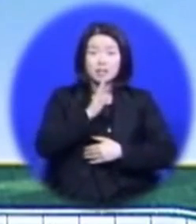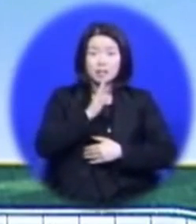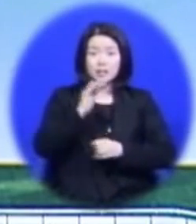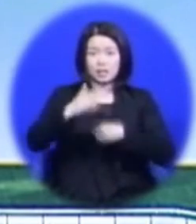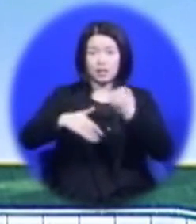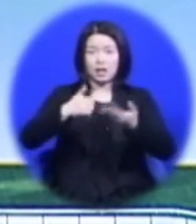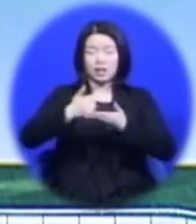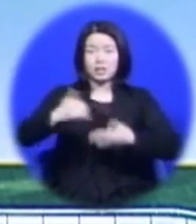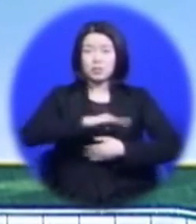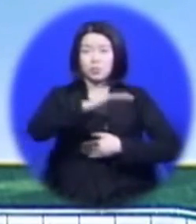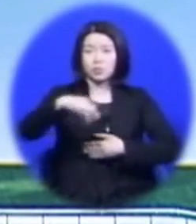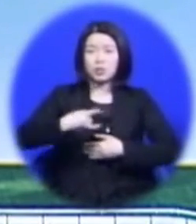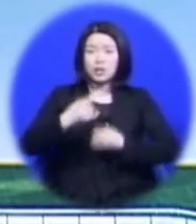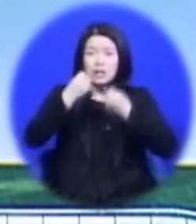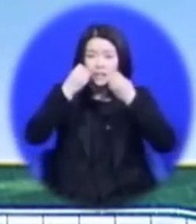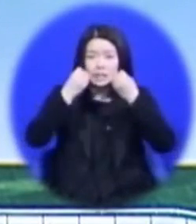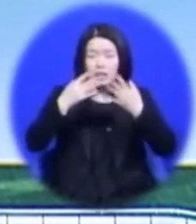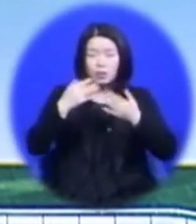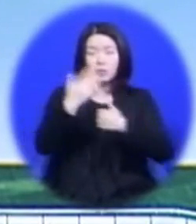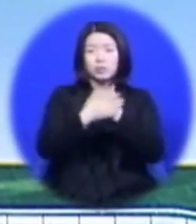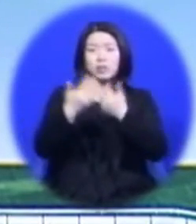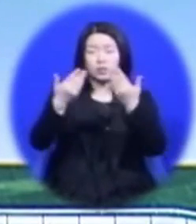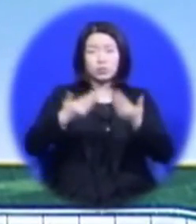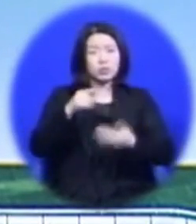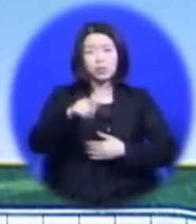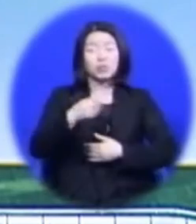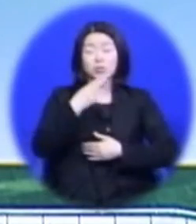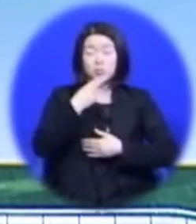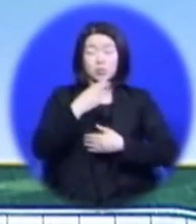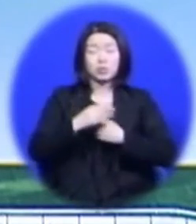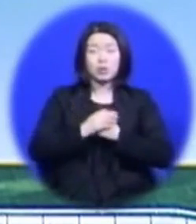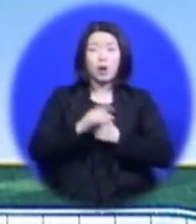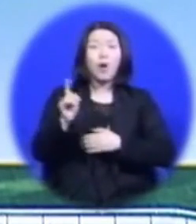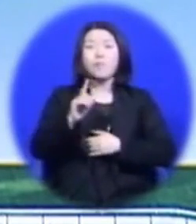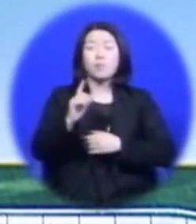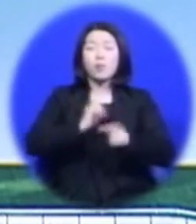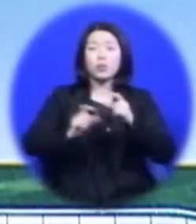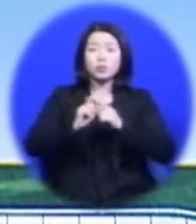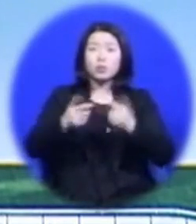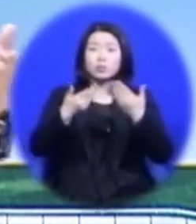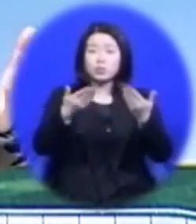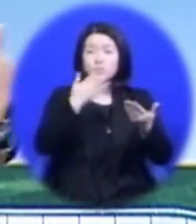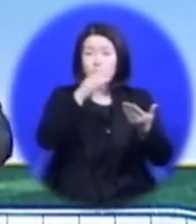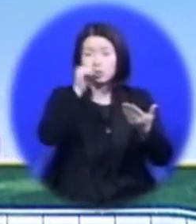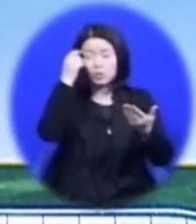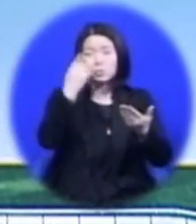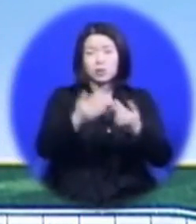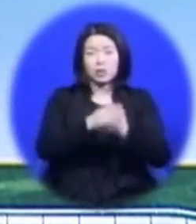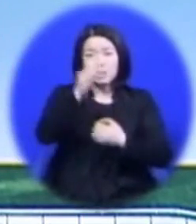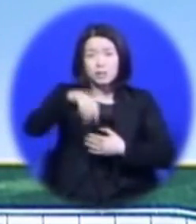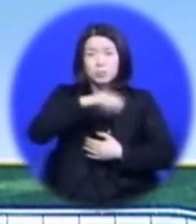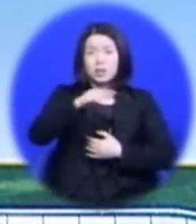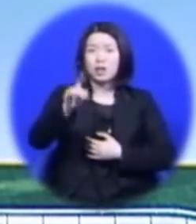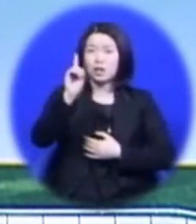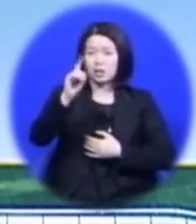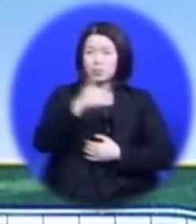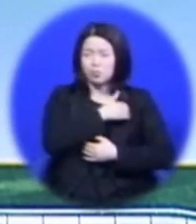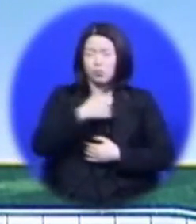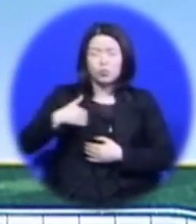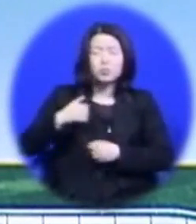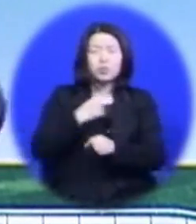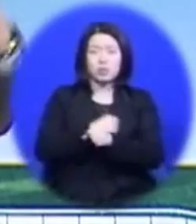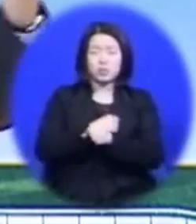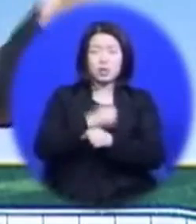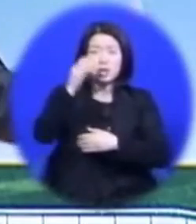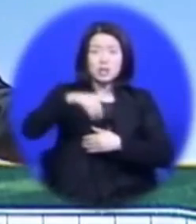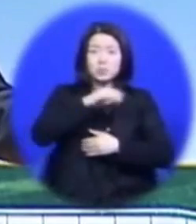하나님이 우리에게 새로운 은혜를 더 주실 것도 없습니다. 뭘 더 주실 게 있습니까? 십자가 하면 충분하죠.